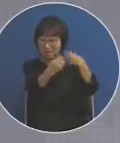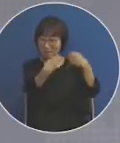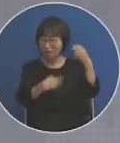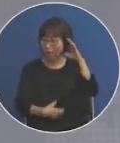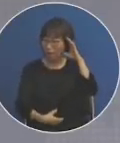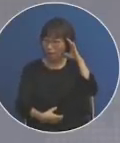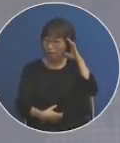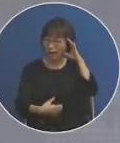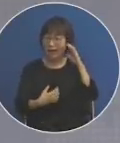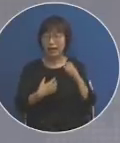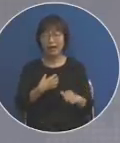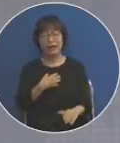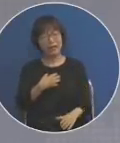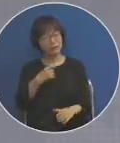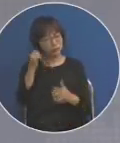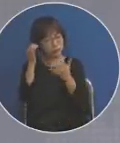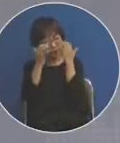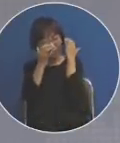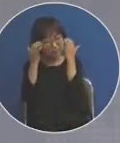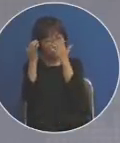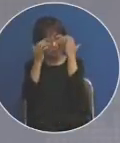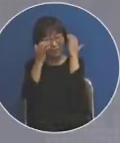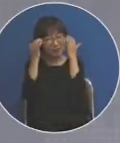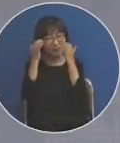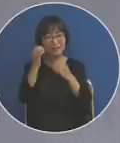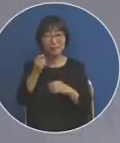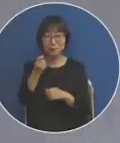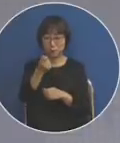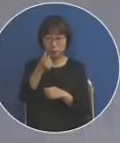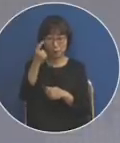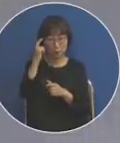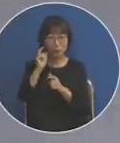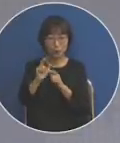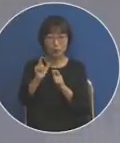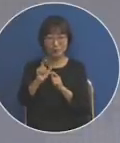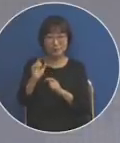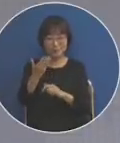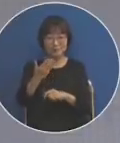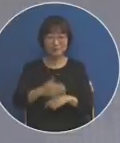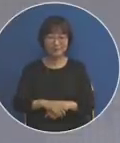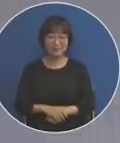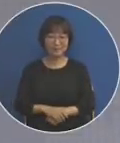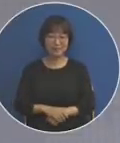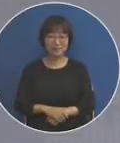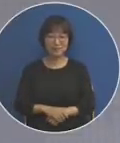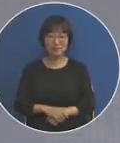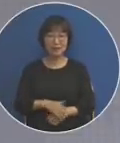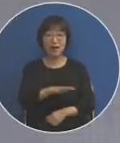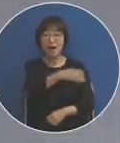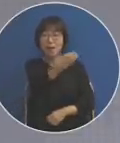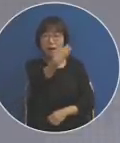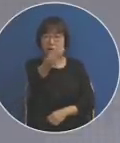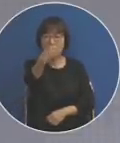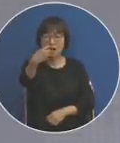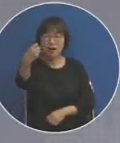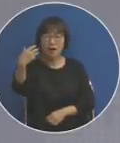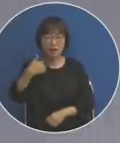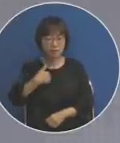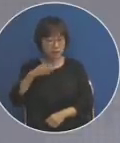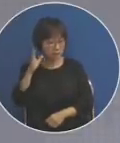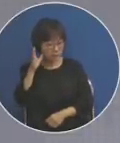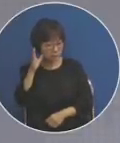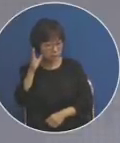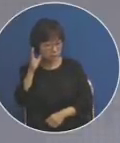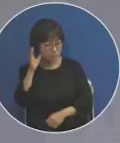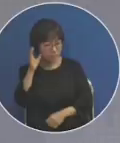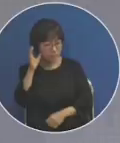words of people, it's confusing. You have to really think about it. 근데 여러분은 말을 함부로 할 수 나는 못하잖아요. 많은 듣고 이렇게 헷갈려요. You may be able to